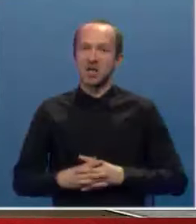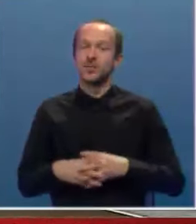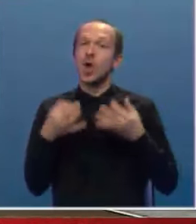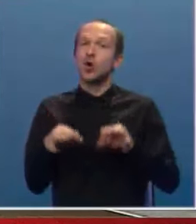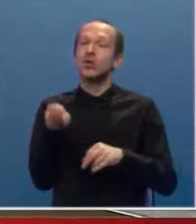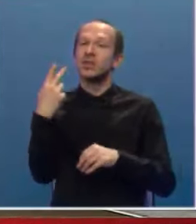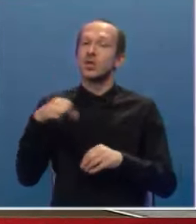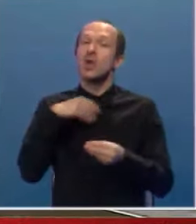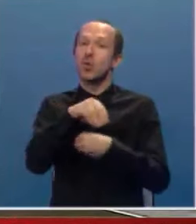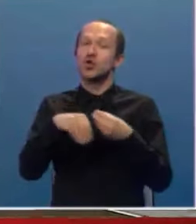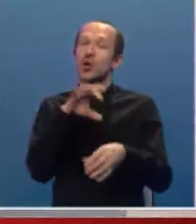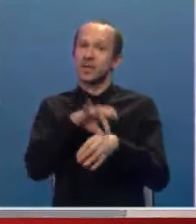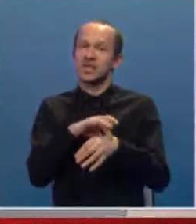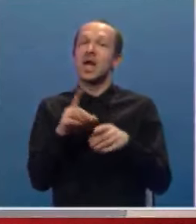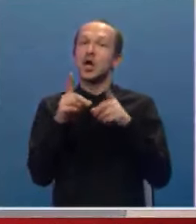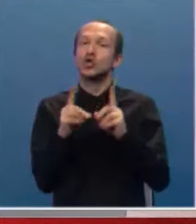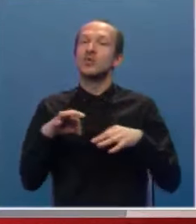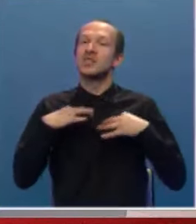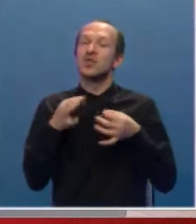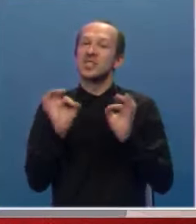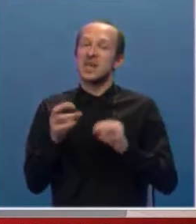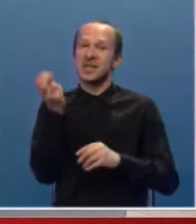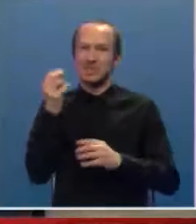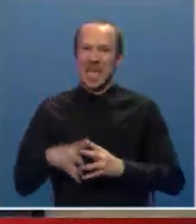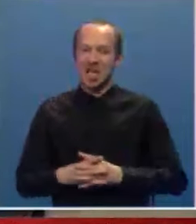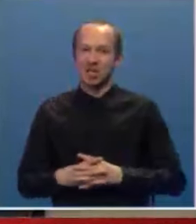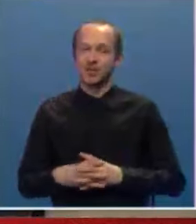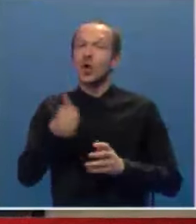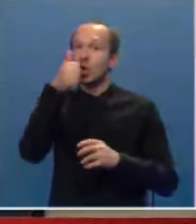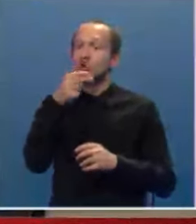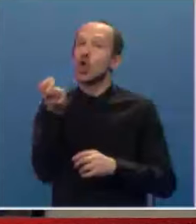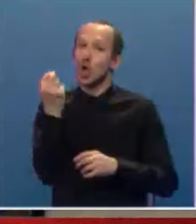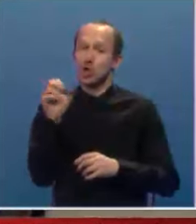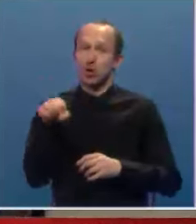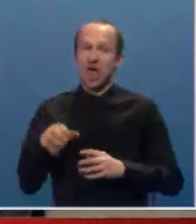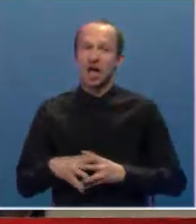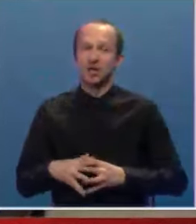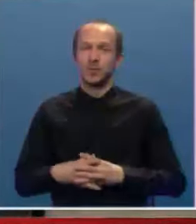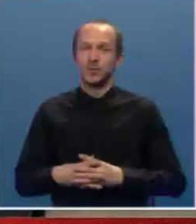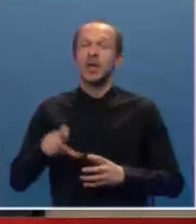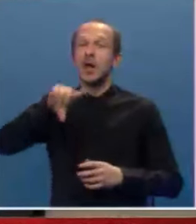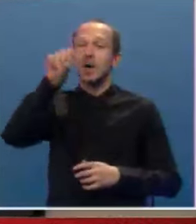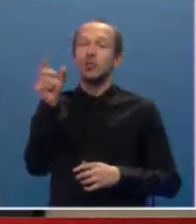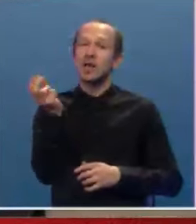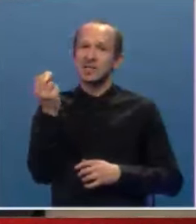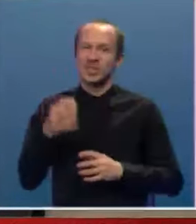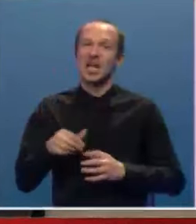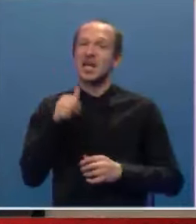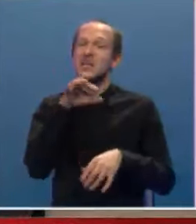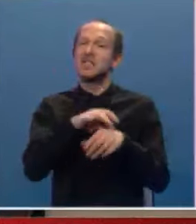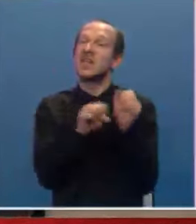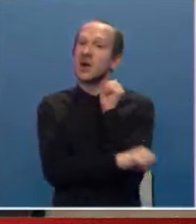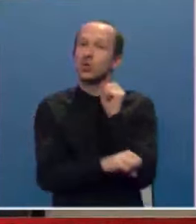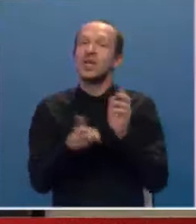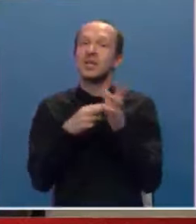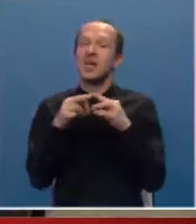dvije decenije porodična medicina je stup zdravstvenog sistema Srpske. Ono što je dobro da je Republika Srpska i Medicinski fakultet